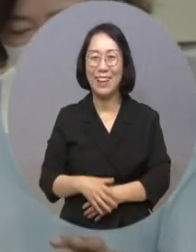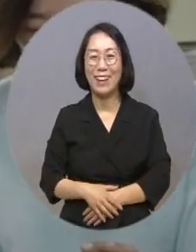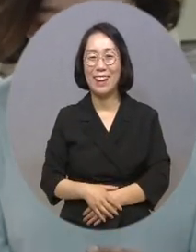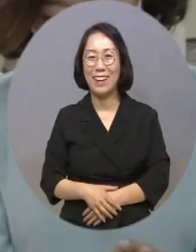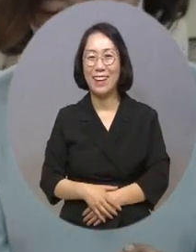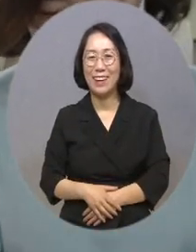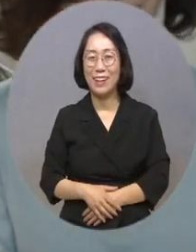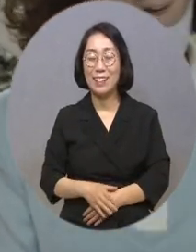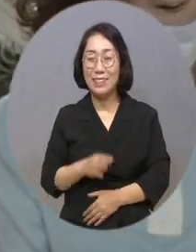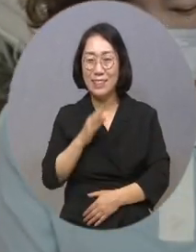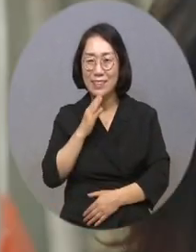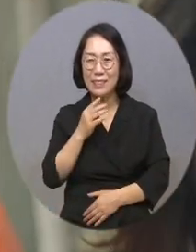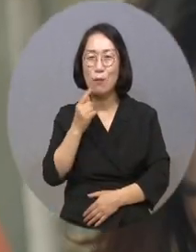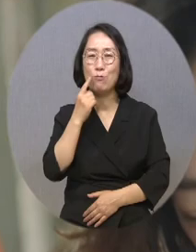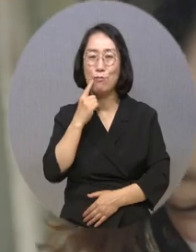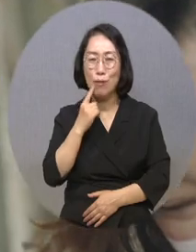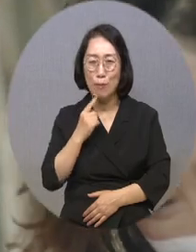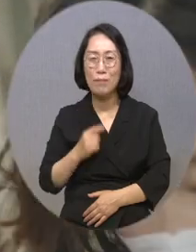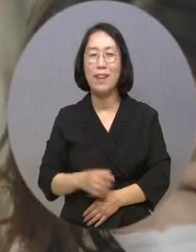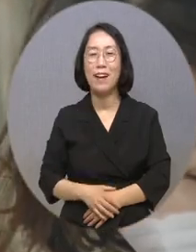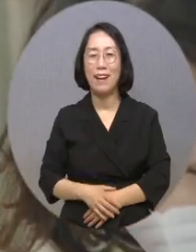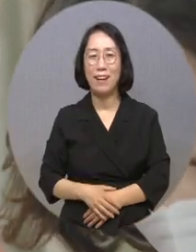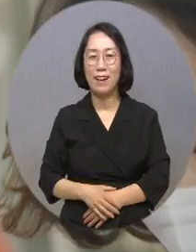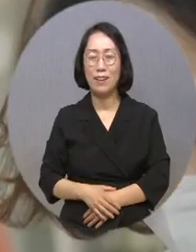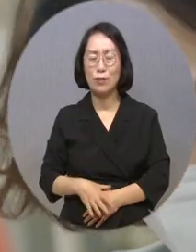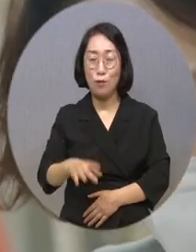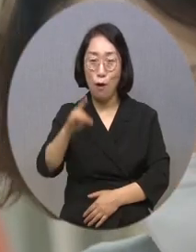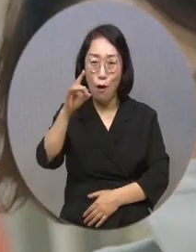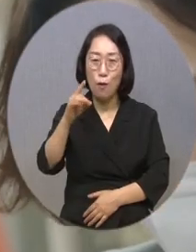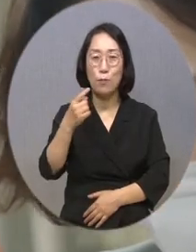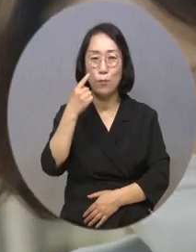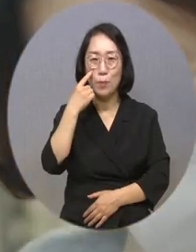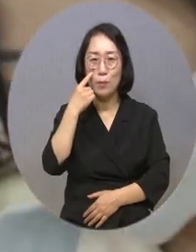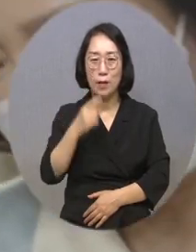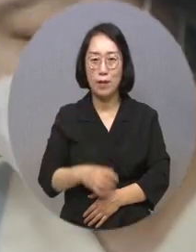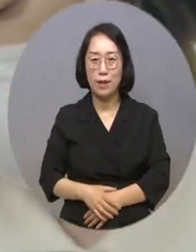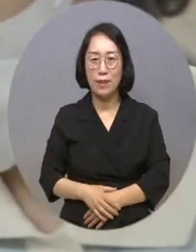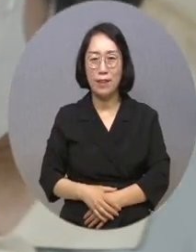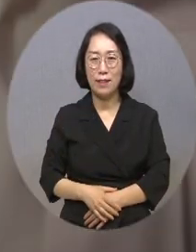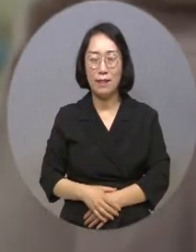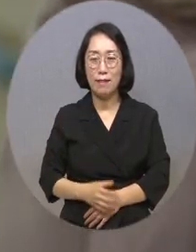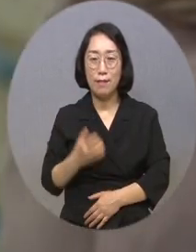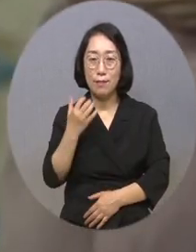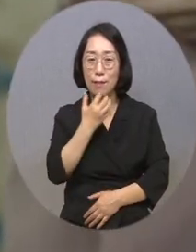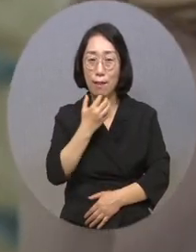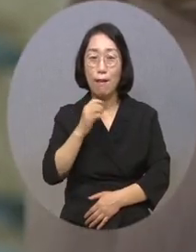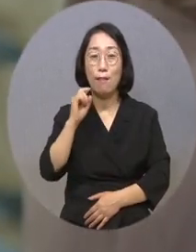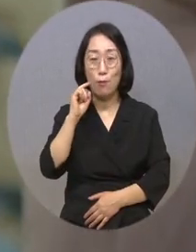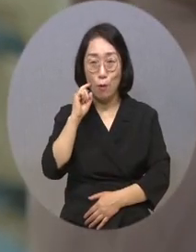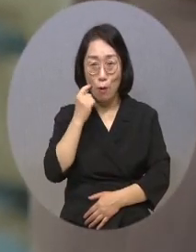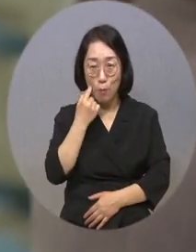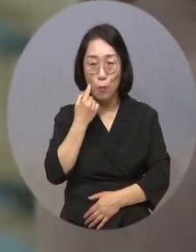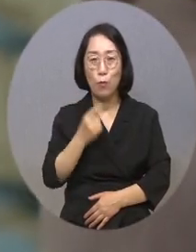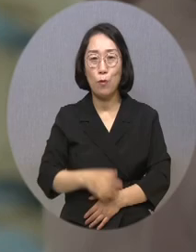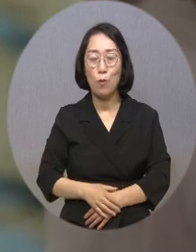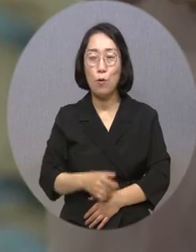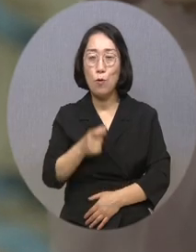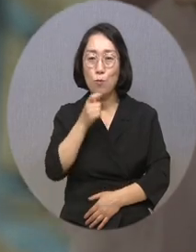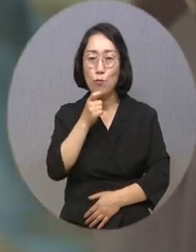어떡해 진짜 너무 부럽다. 저는 지금 처음 먹어봐요. 직접 까서 먹는 근데 색깔이 너무 이쁘다. 예, 네, 수분이 많은